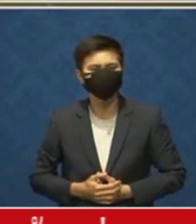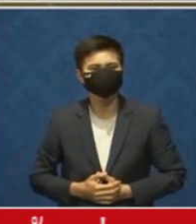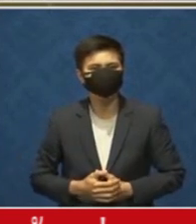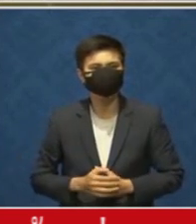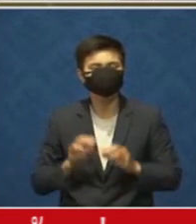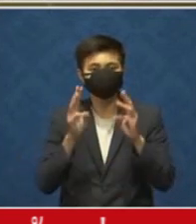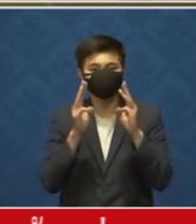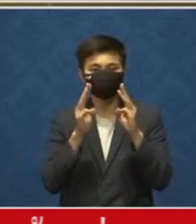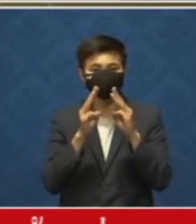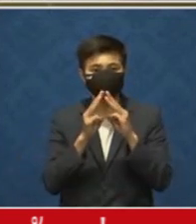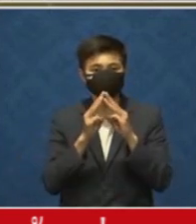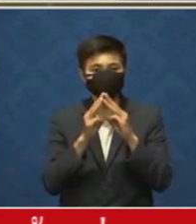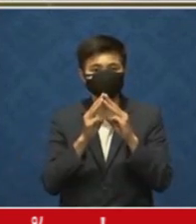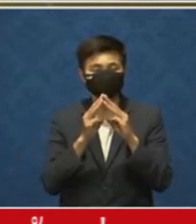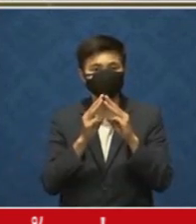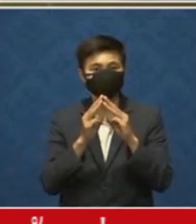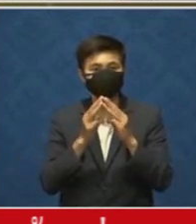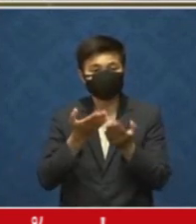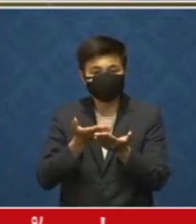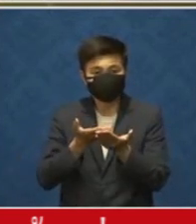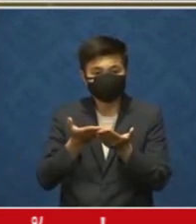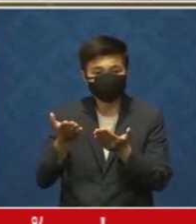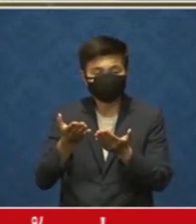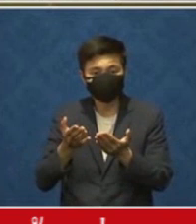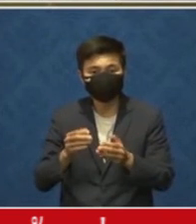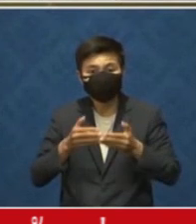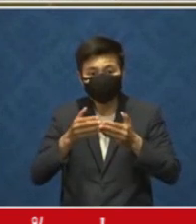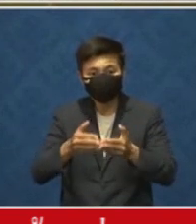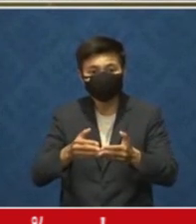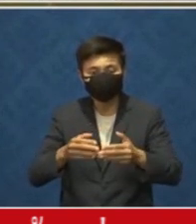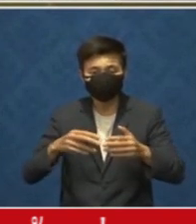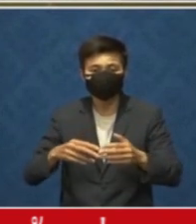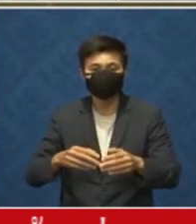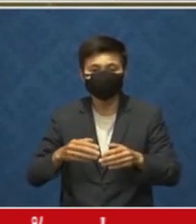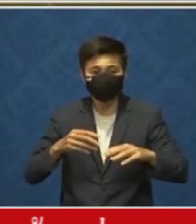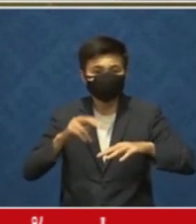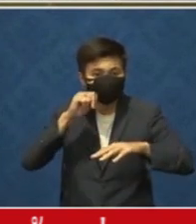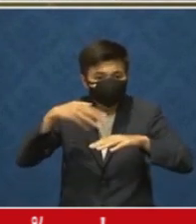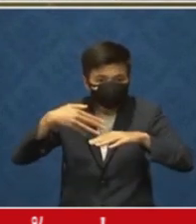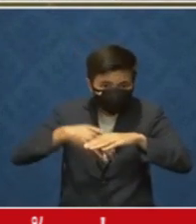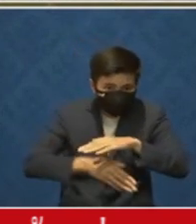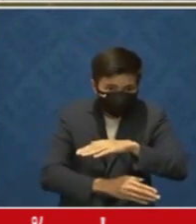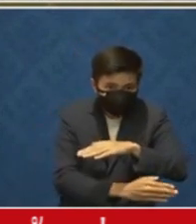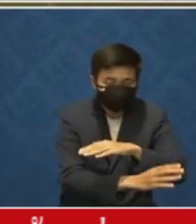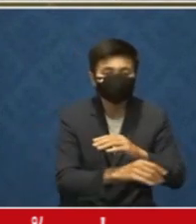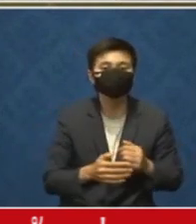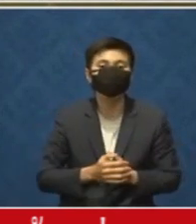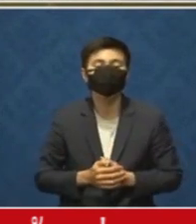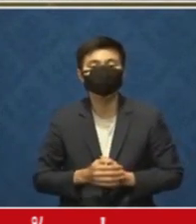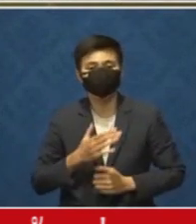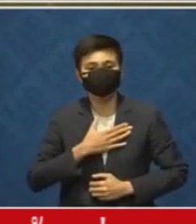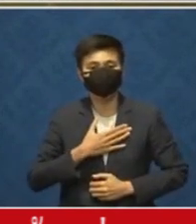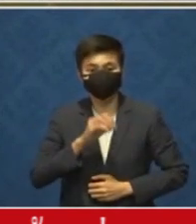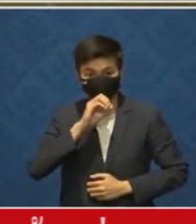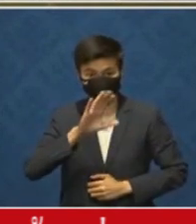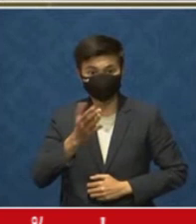สัญญาการจัดซื้อเรือดำน้ำครับท่านประธานofficial เนี่ยคือเป็นทางการครับที่มาเนี่ยนะครับผมต้องเรีย